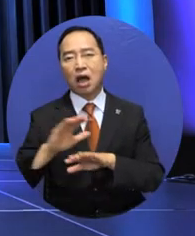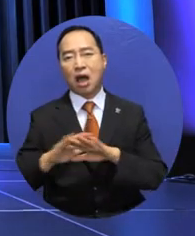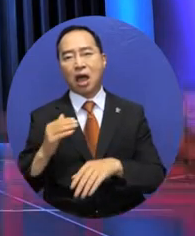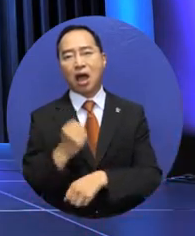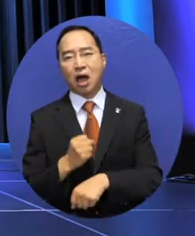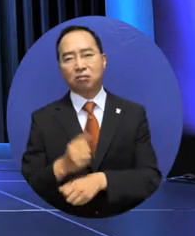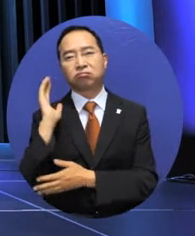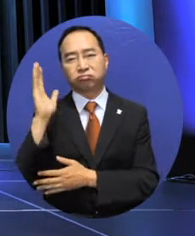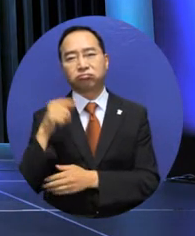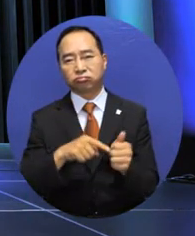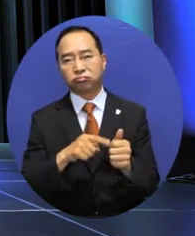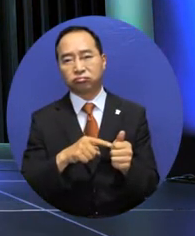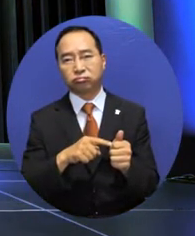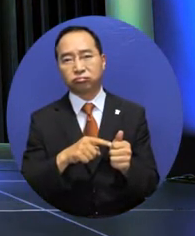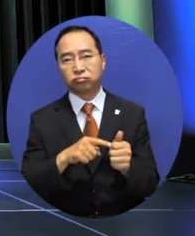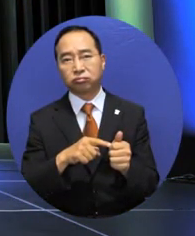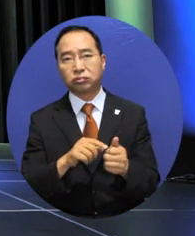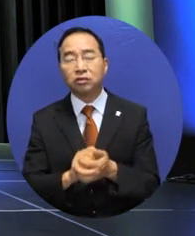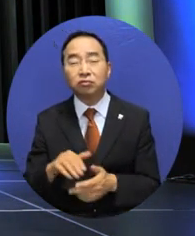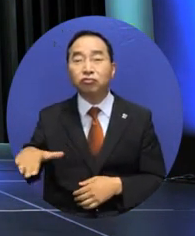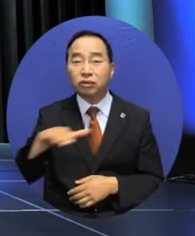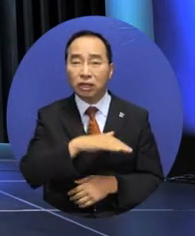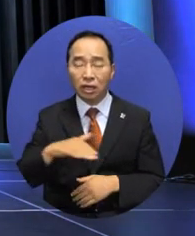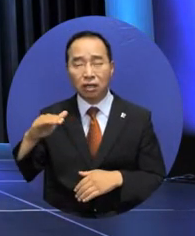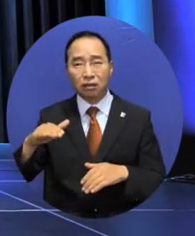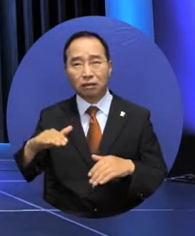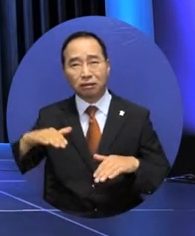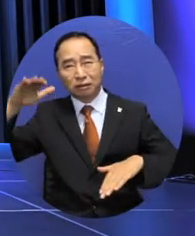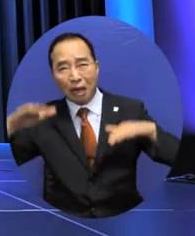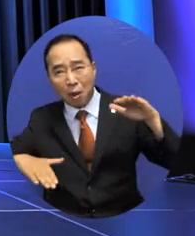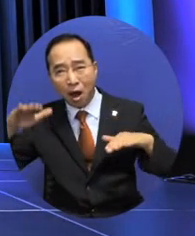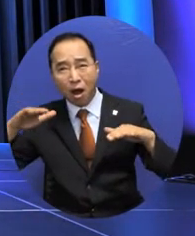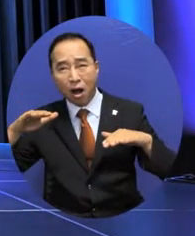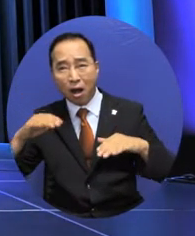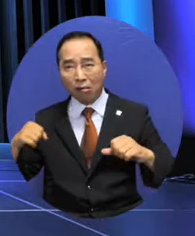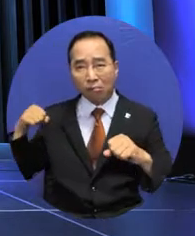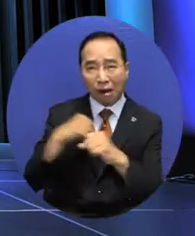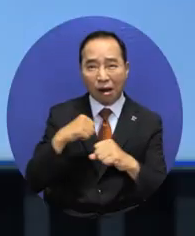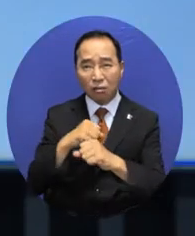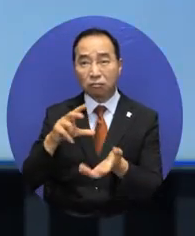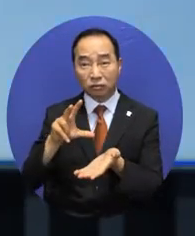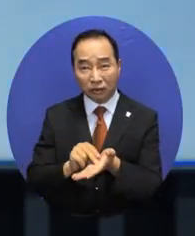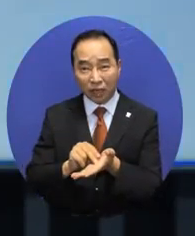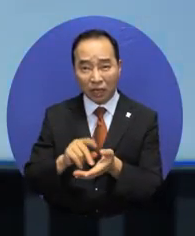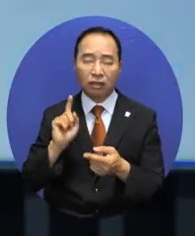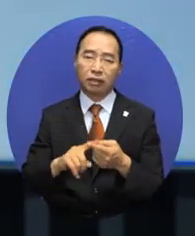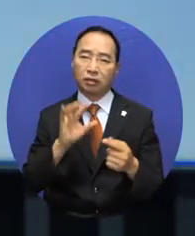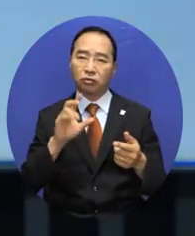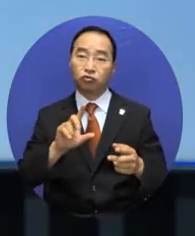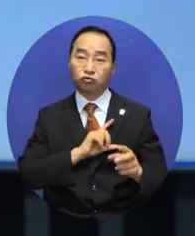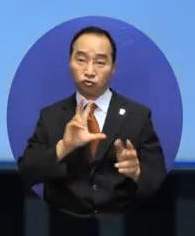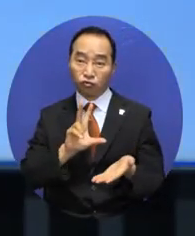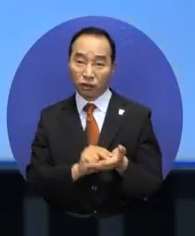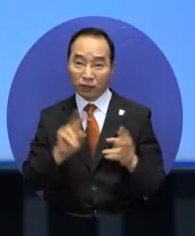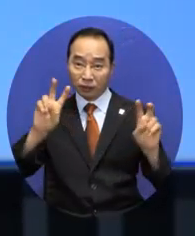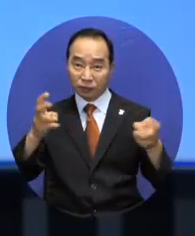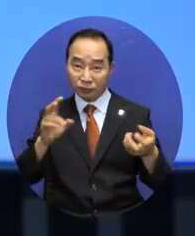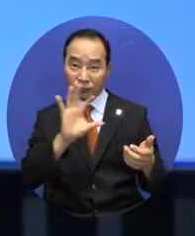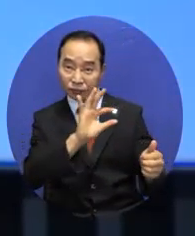걸음으로 우리 시대에 만연한 차별과 폭력에 대한 대화를 시작해 볼까 합니다. 한양대학교 이도훈